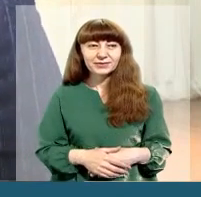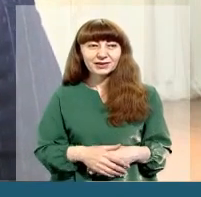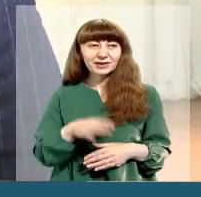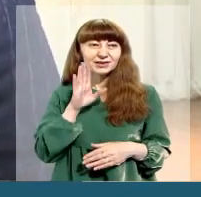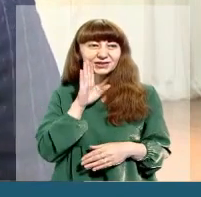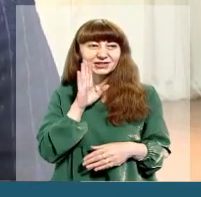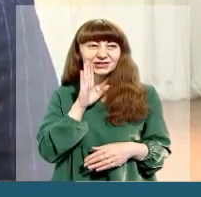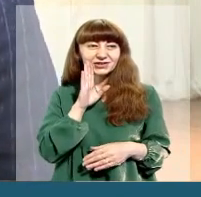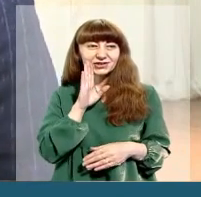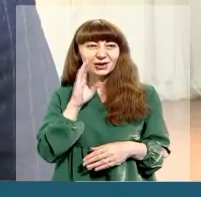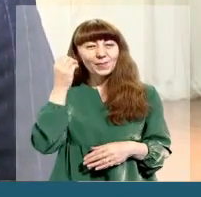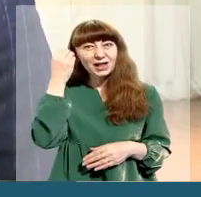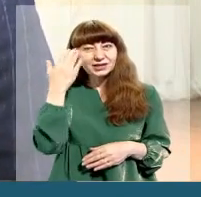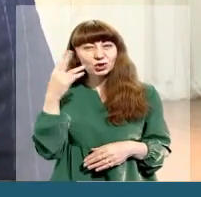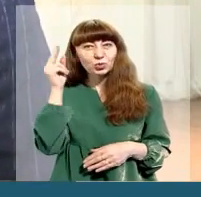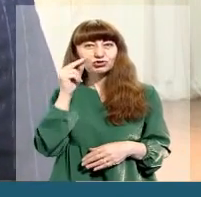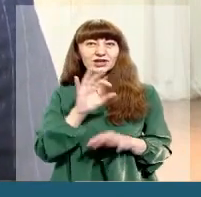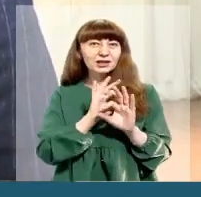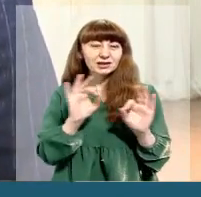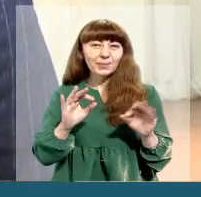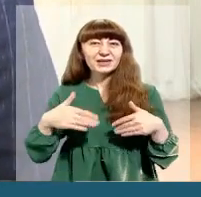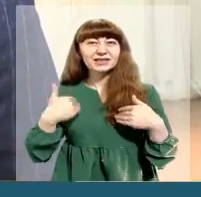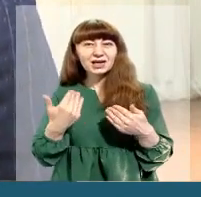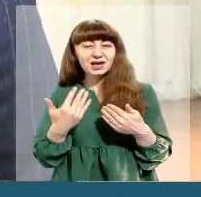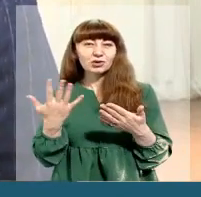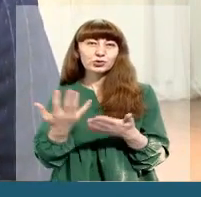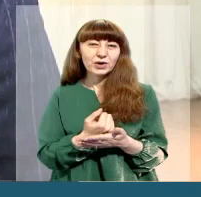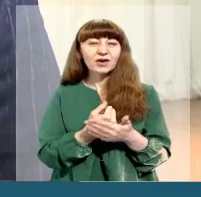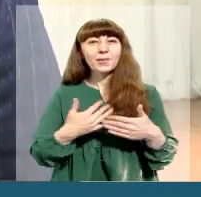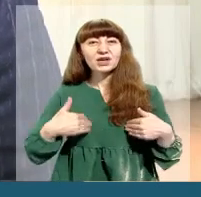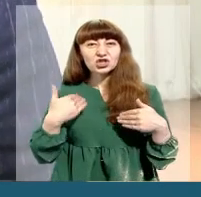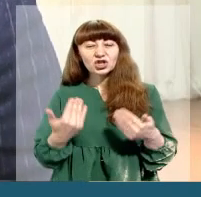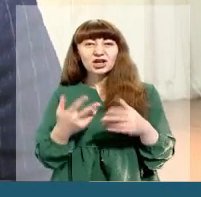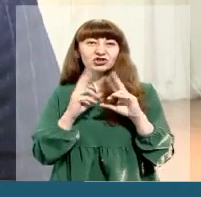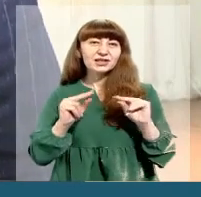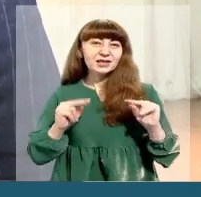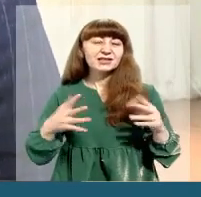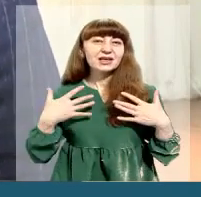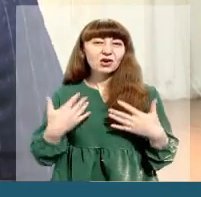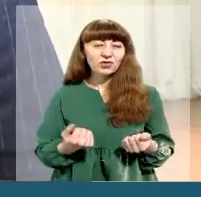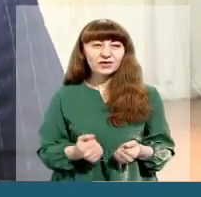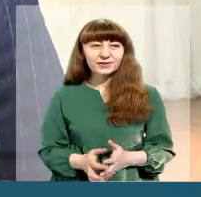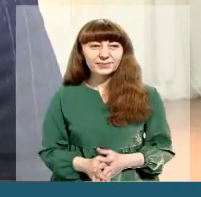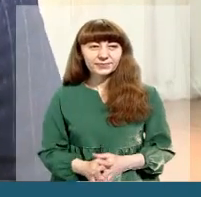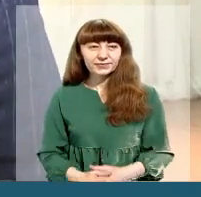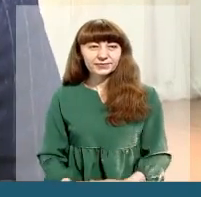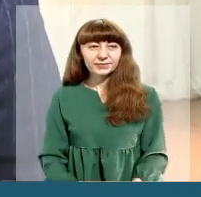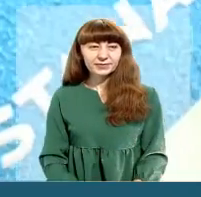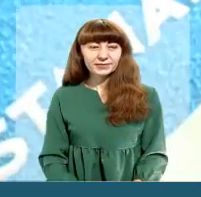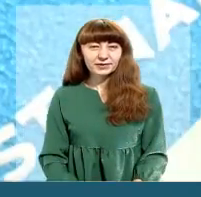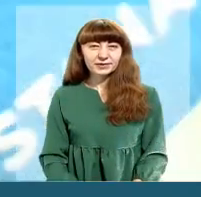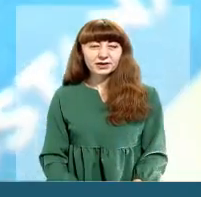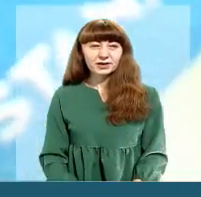Девчата молодцы, хорошо учатся. Поздравили их, пожелали им успехов, счастья, здоровья, благополучия, ну и, конечно же, успехов в